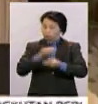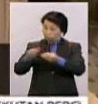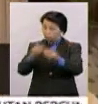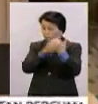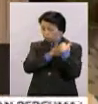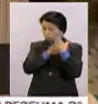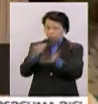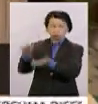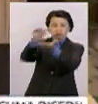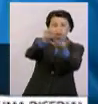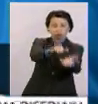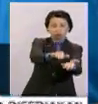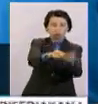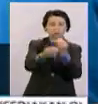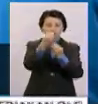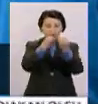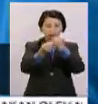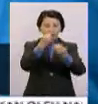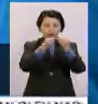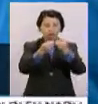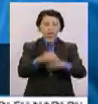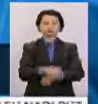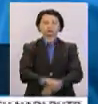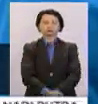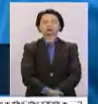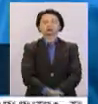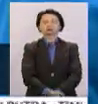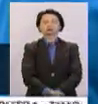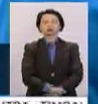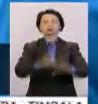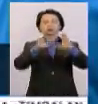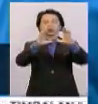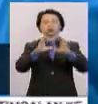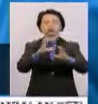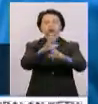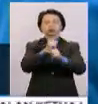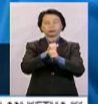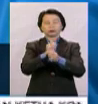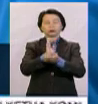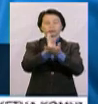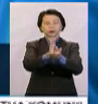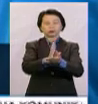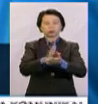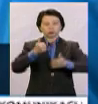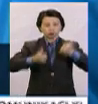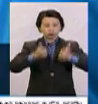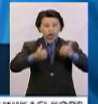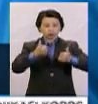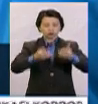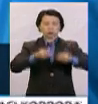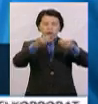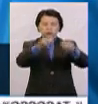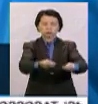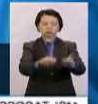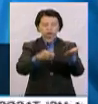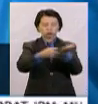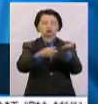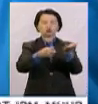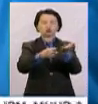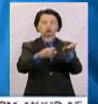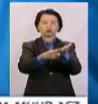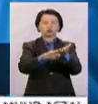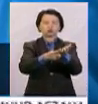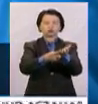bagi menyalurkannya. Kaedah untuk mendapat bantuan, mereka ini telah menyediakan, diberikan kupon oleh imam